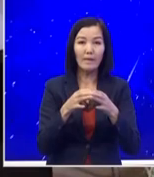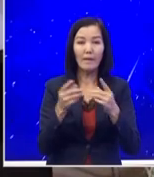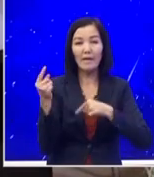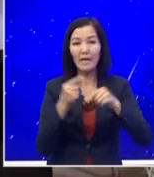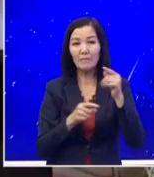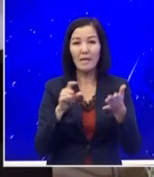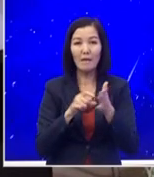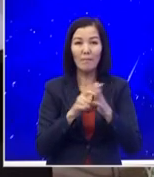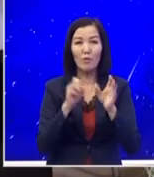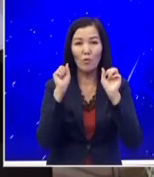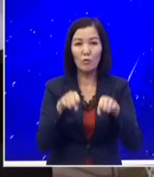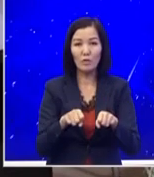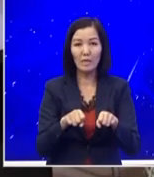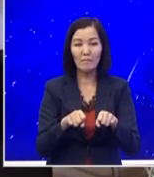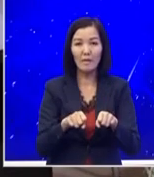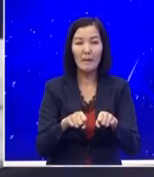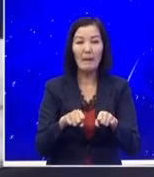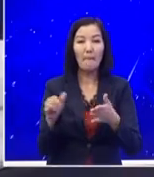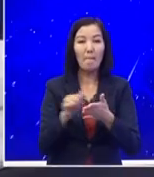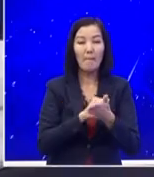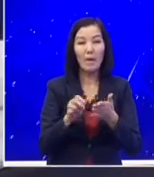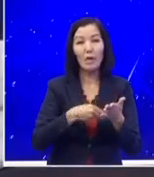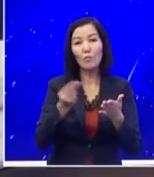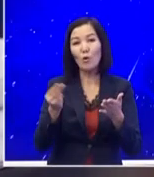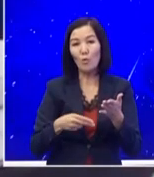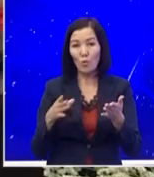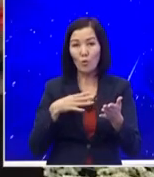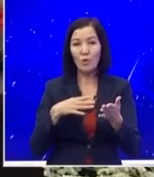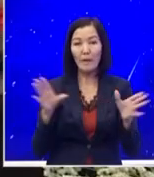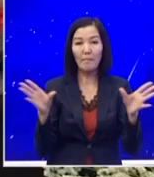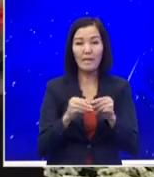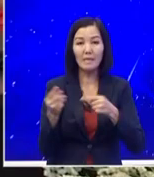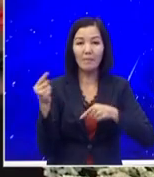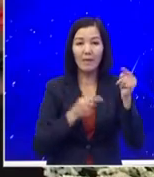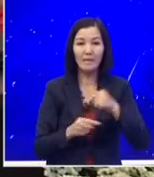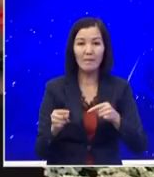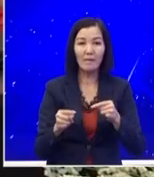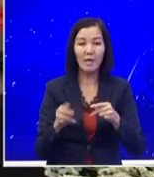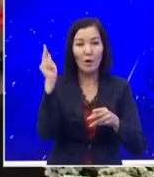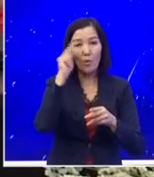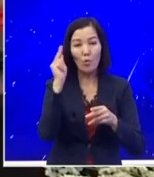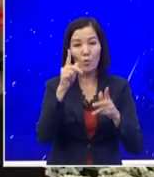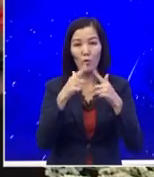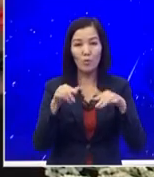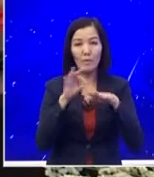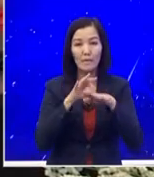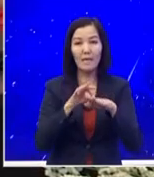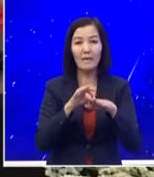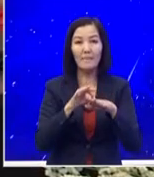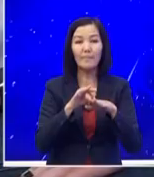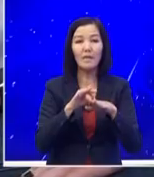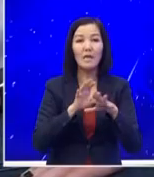кәсіпкерлер палатасы қолжетімді орта туралы меморандумға қол қойды. Олар бірлесіп кәсіпкерлерге арнайы оқыту семинарын